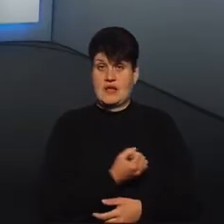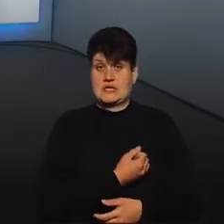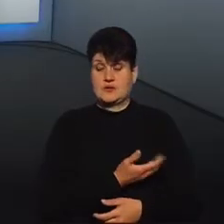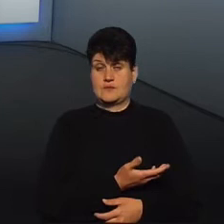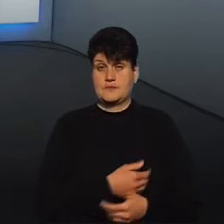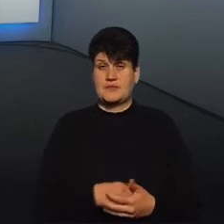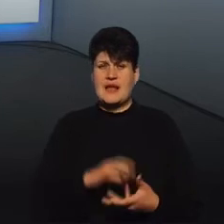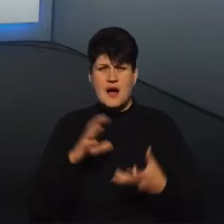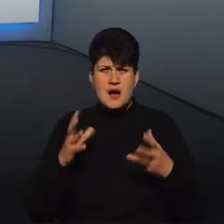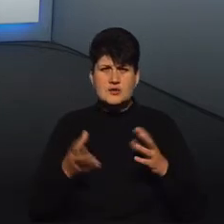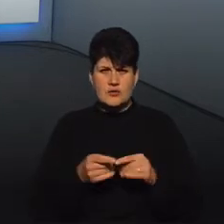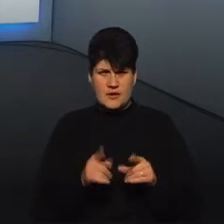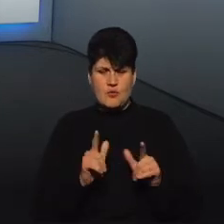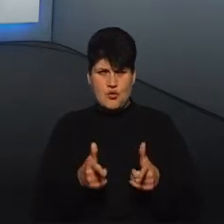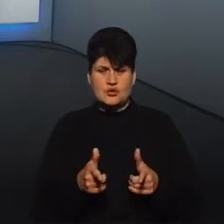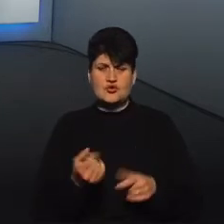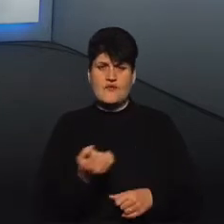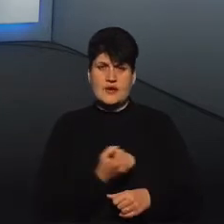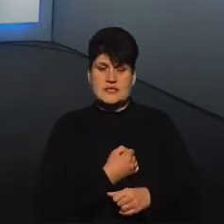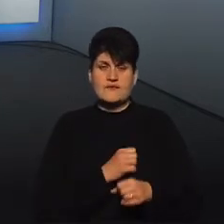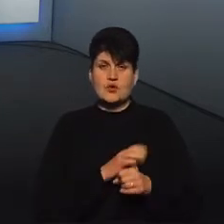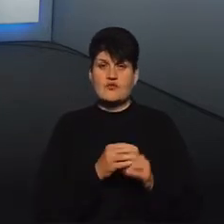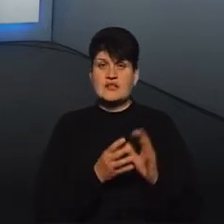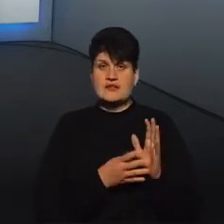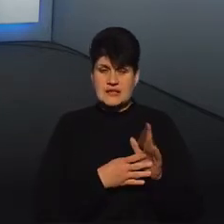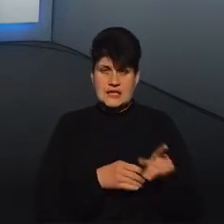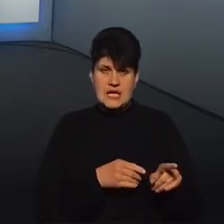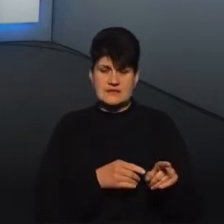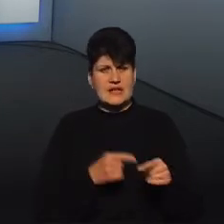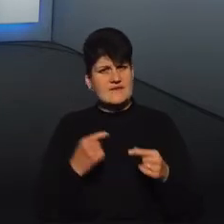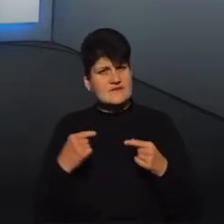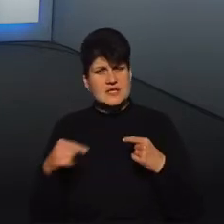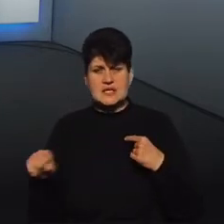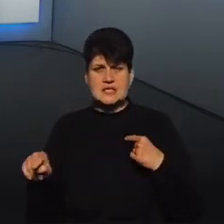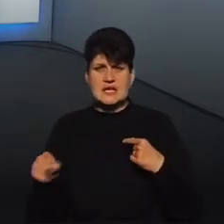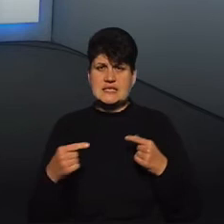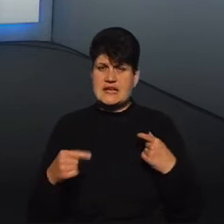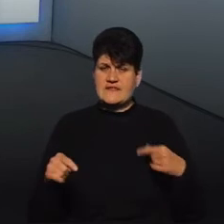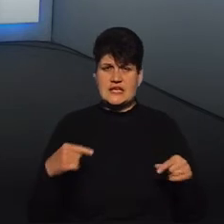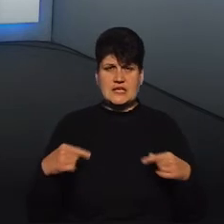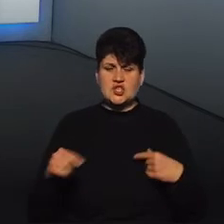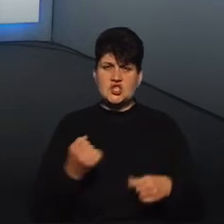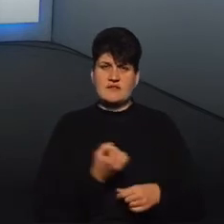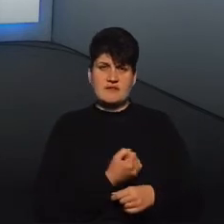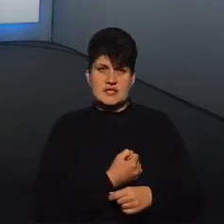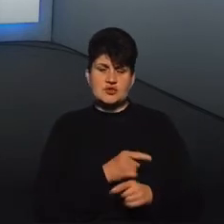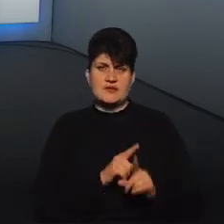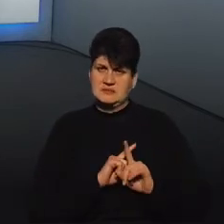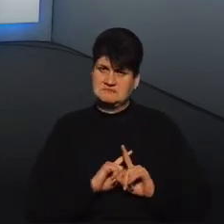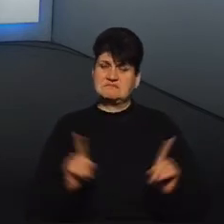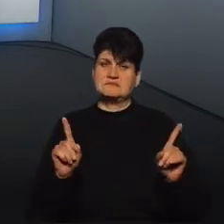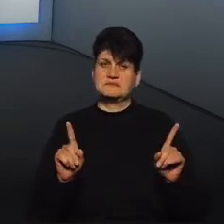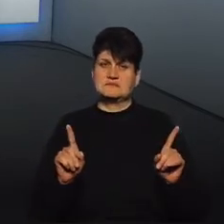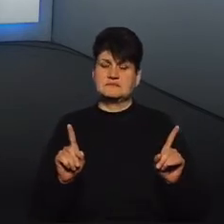загалом ви погоджуєтеся, що вакцина від COVID-19, вона відрізняється, зокрема, від інших вакцин, що вона є специфічною?